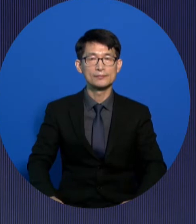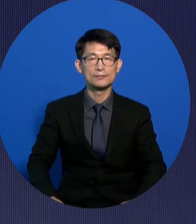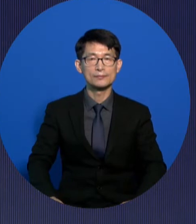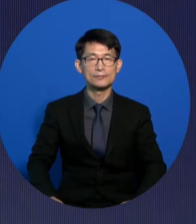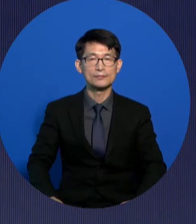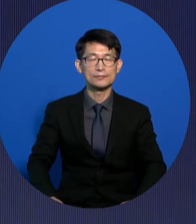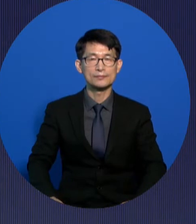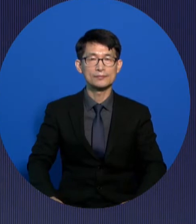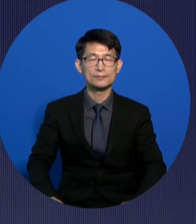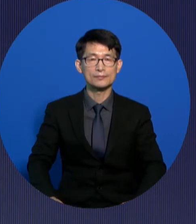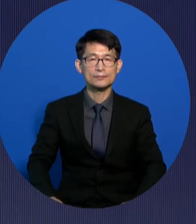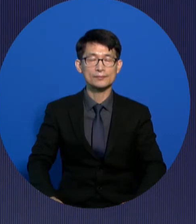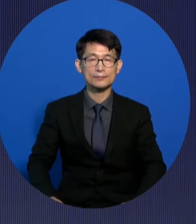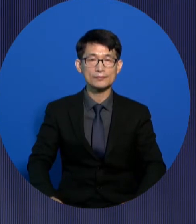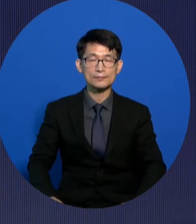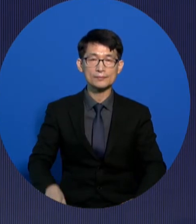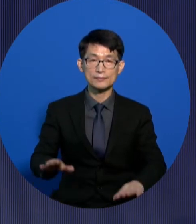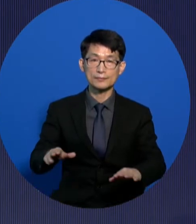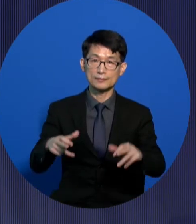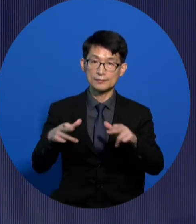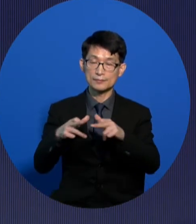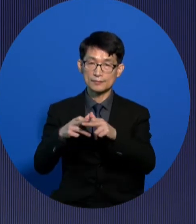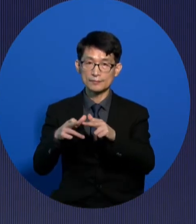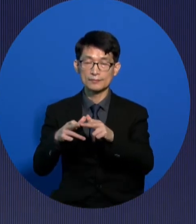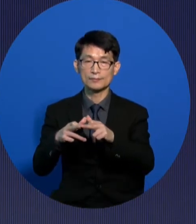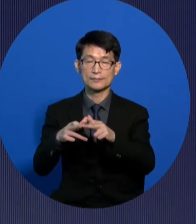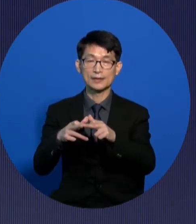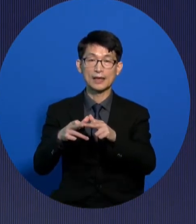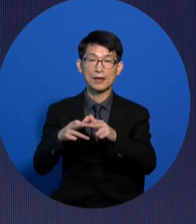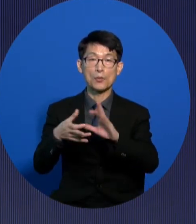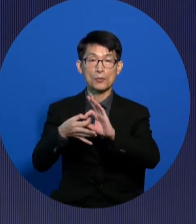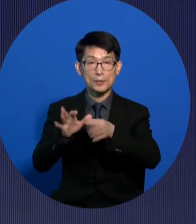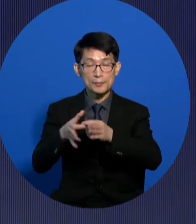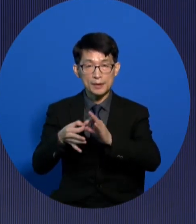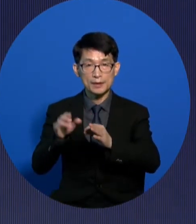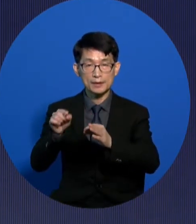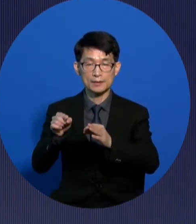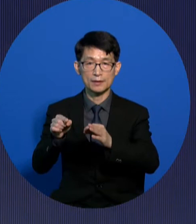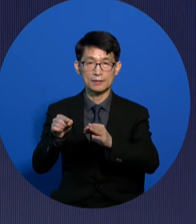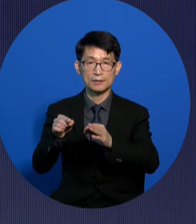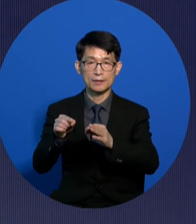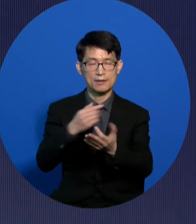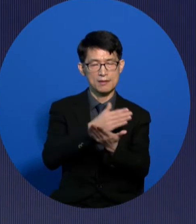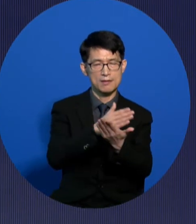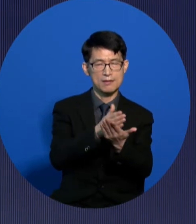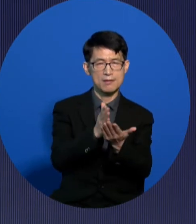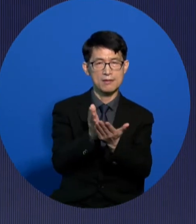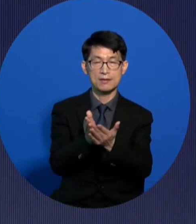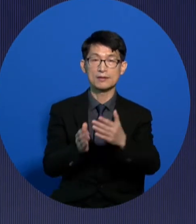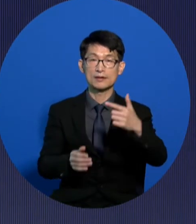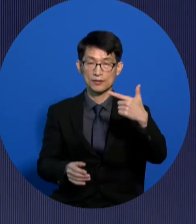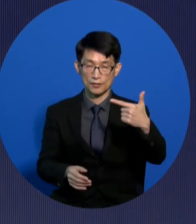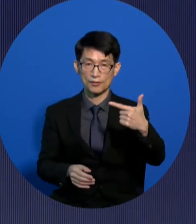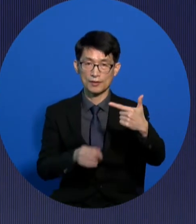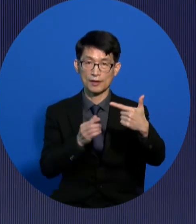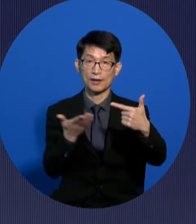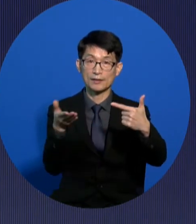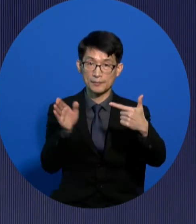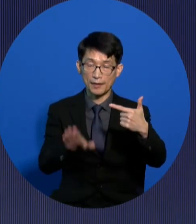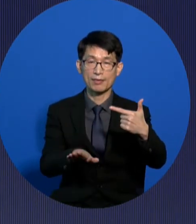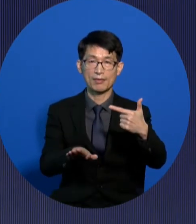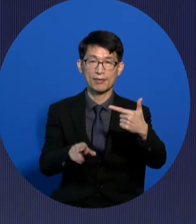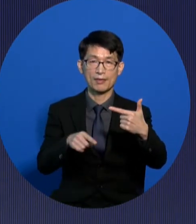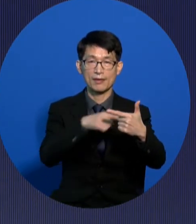세션 6개 보는 동안 과연 패럴림픽을 문화적 가치를 나오고 그 창출할 수 있는 토론자는 누가 있었는지,